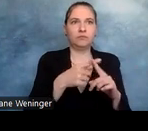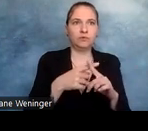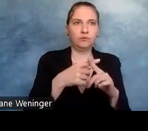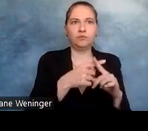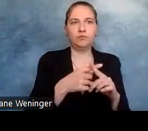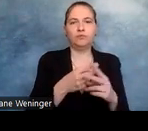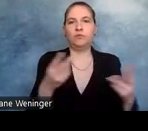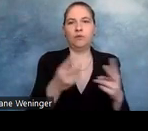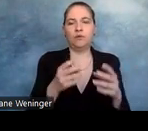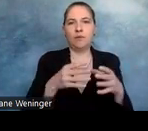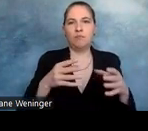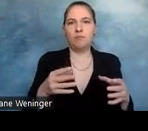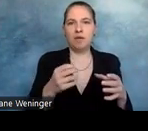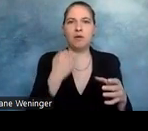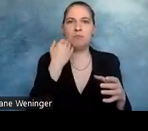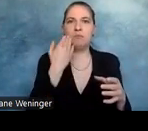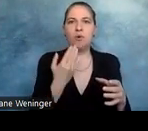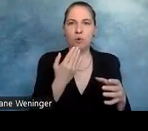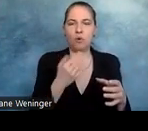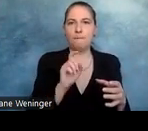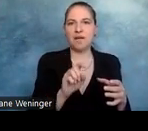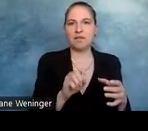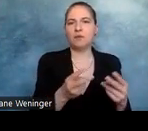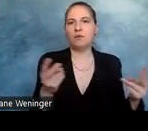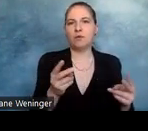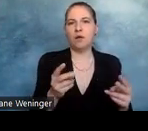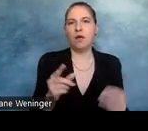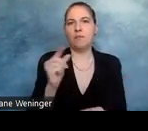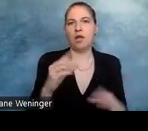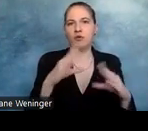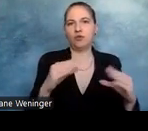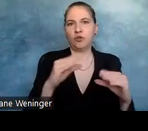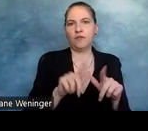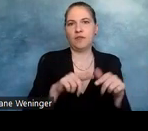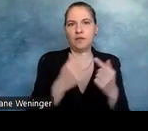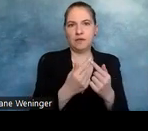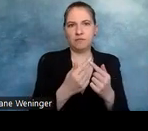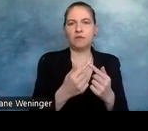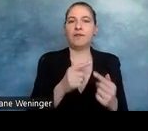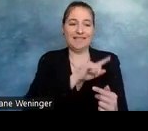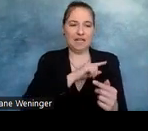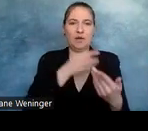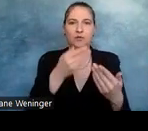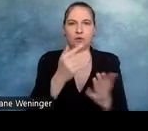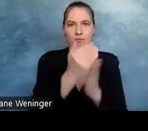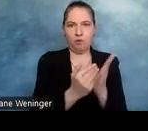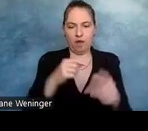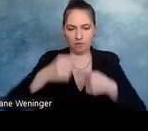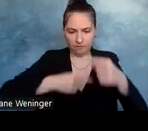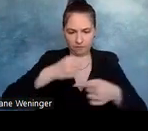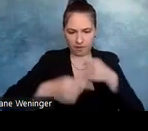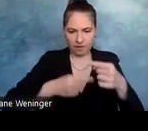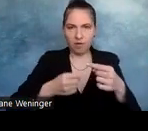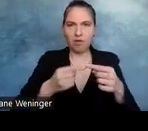BigBlueButton oder ein Microsoft Teams oder sowas entwickelt, auf was muss man dabei achten? Und da war dann eben halt auch der Gedanke,